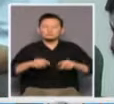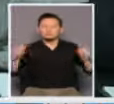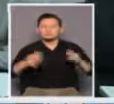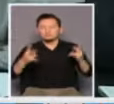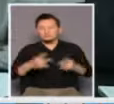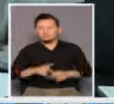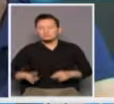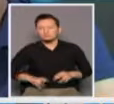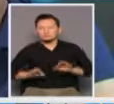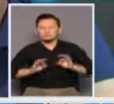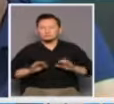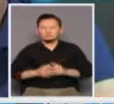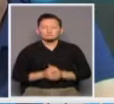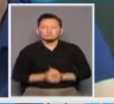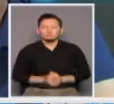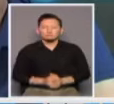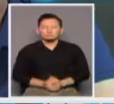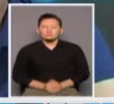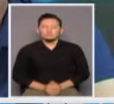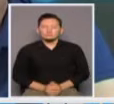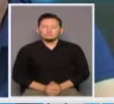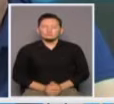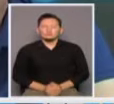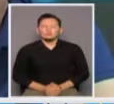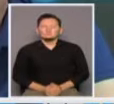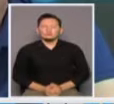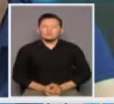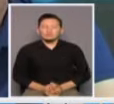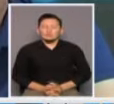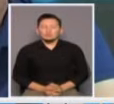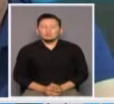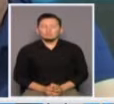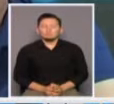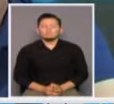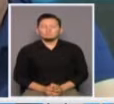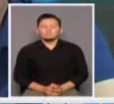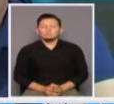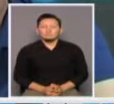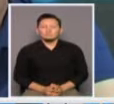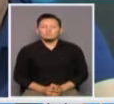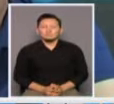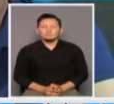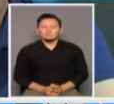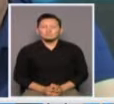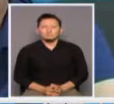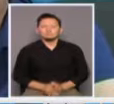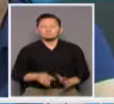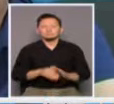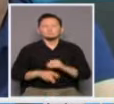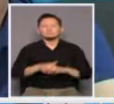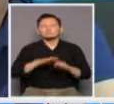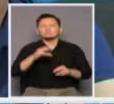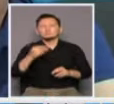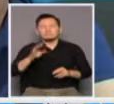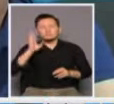мекеме директоры. Ту воду, которую запрашивает Жылой су, мы даем в полной мере. Жылой су сұрап отырған